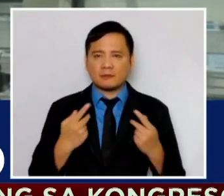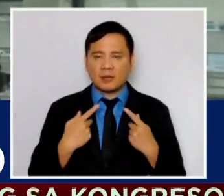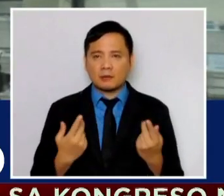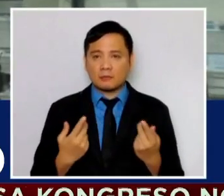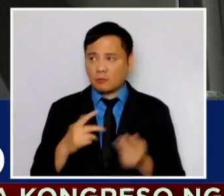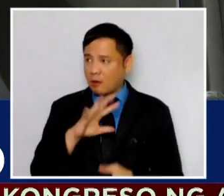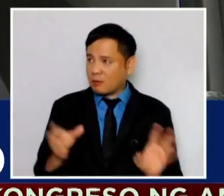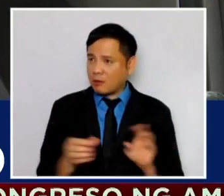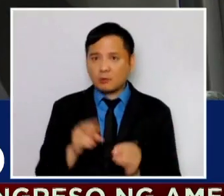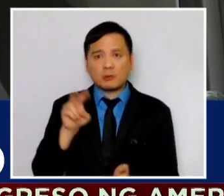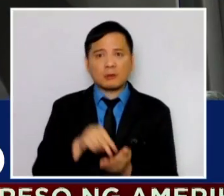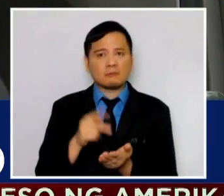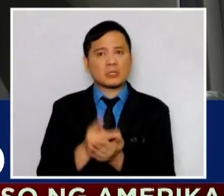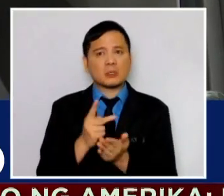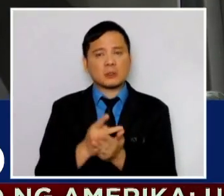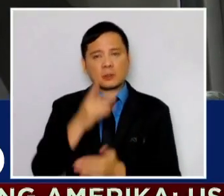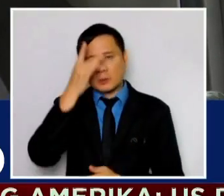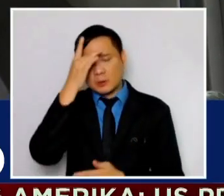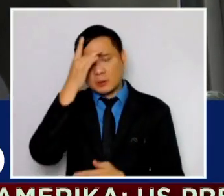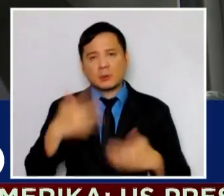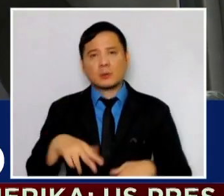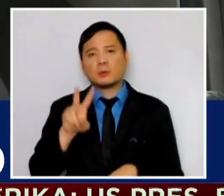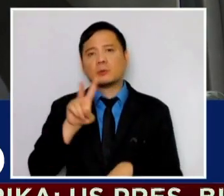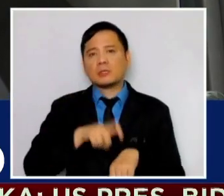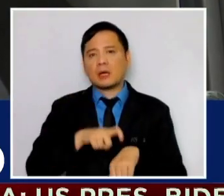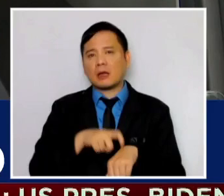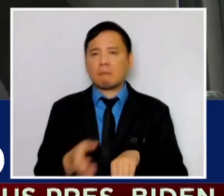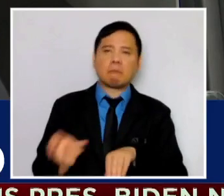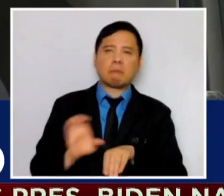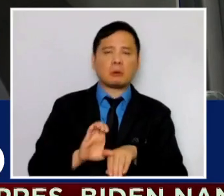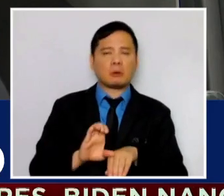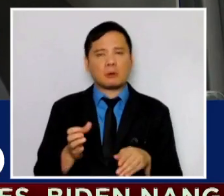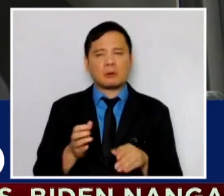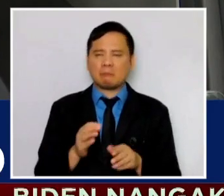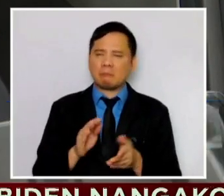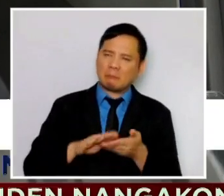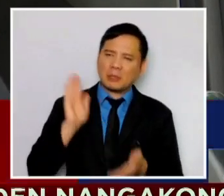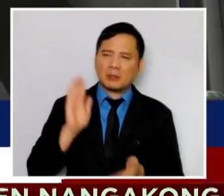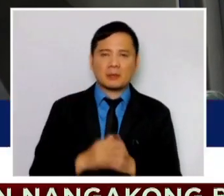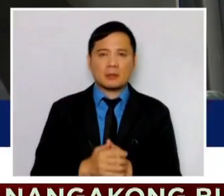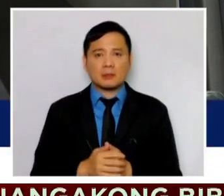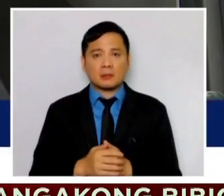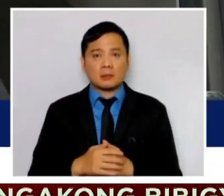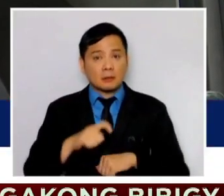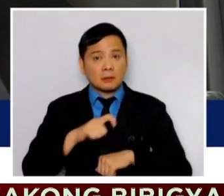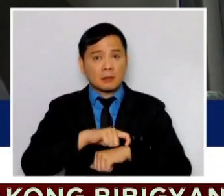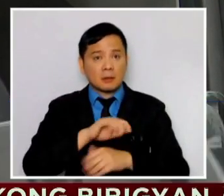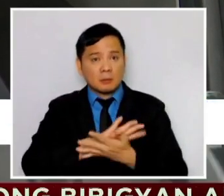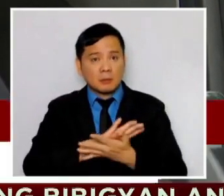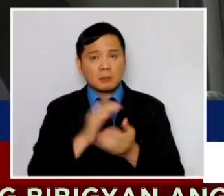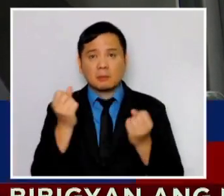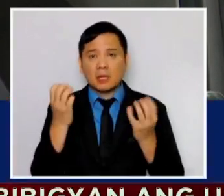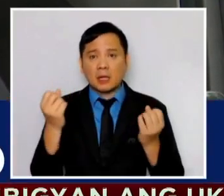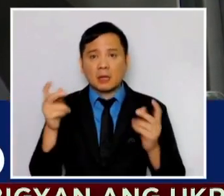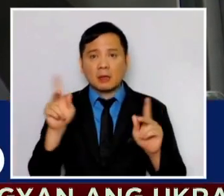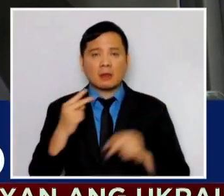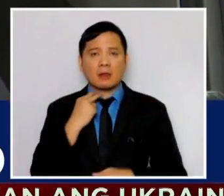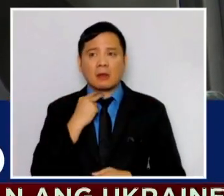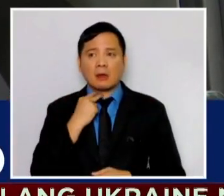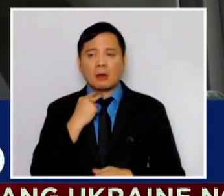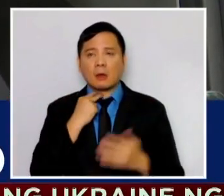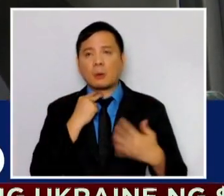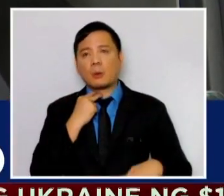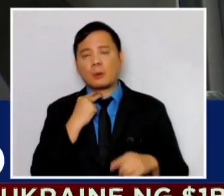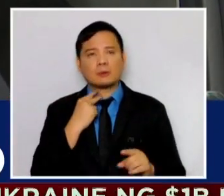Opo, halos doble na eh. Siyempre sa panahon ngayon, lalo na nag-pandemic, marami tinamaan, di ba? Kumbaga, irap na ang